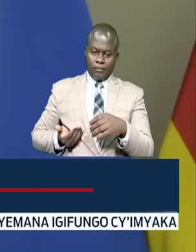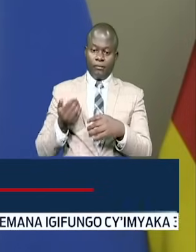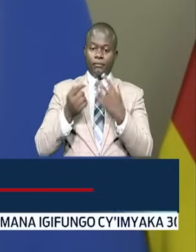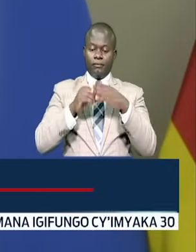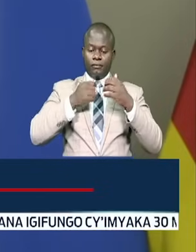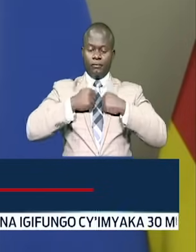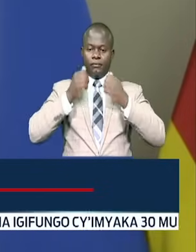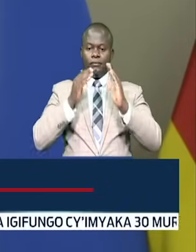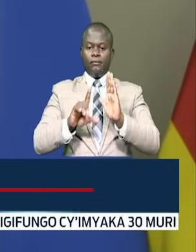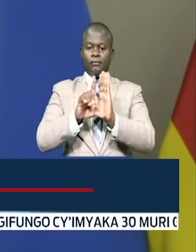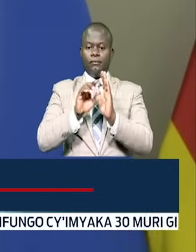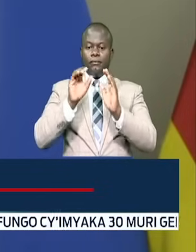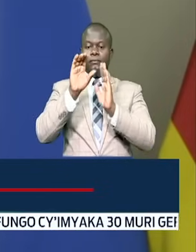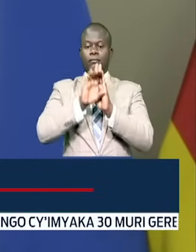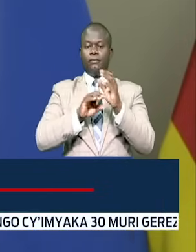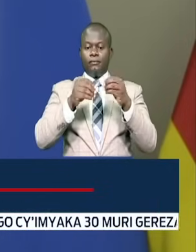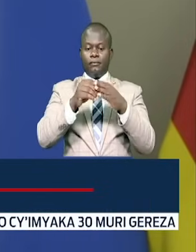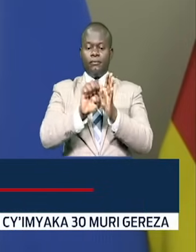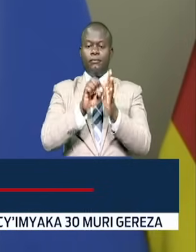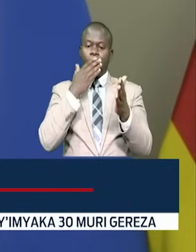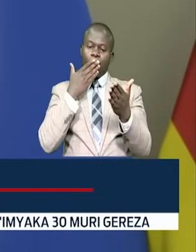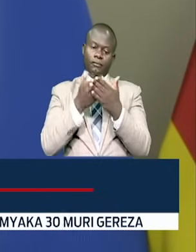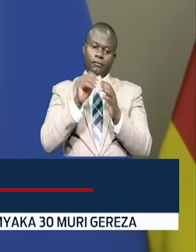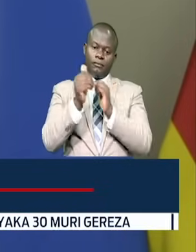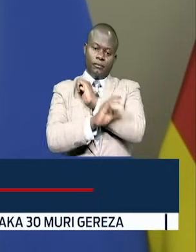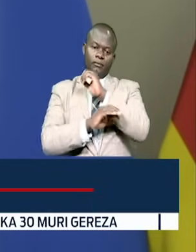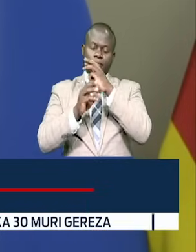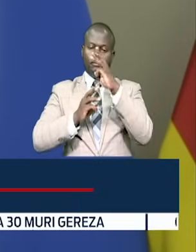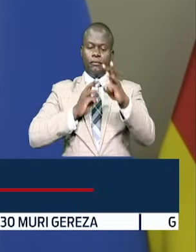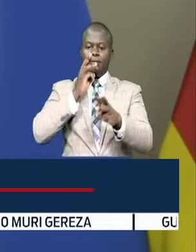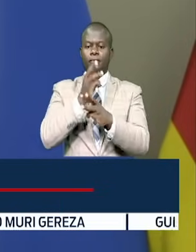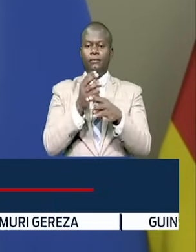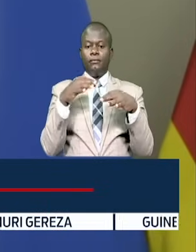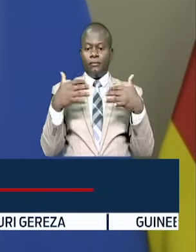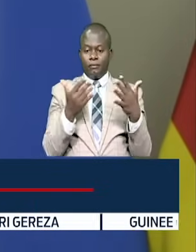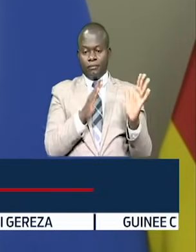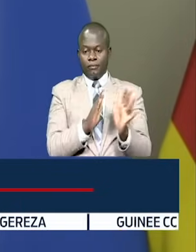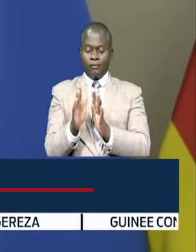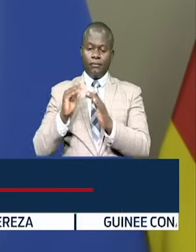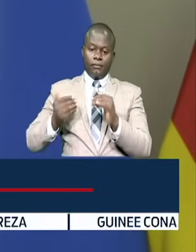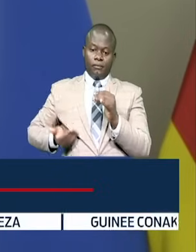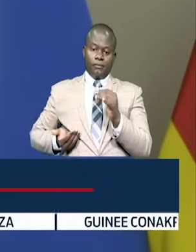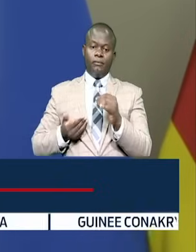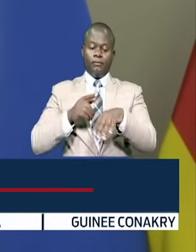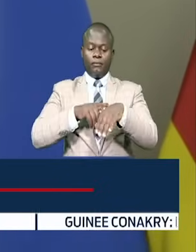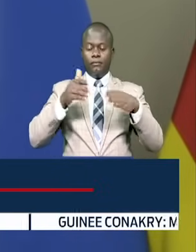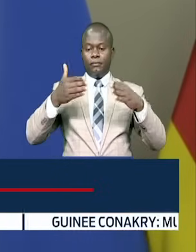mu Rwanda itegeko nshinga ritanga urugero rwiza ku bindi bihugu ku isi, aho riteganyiriza abagore imyanya ingana na 30%